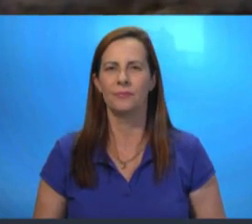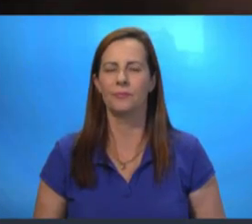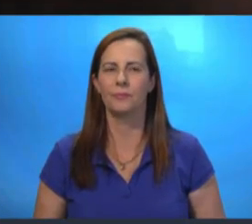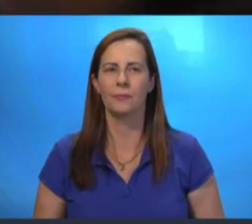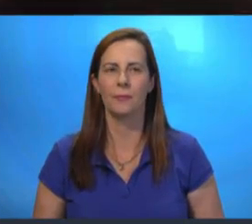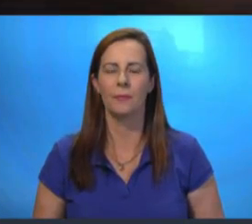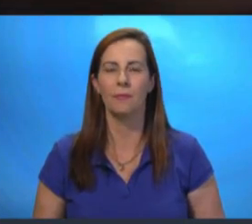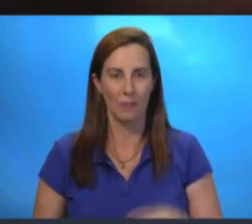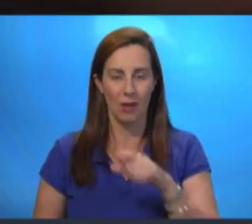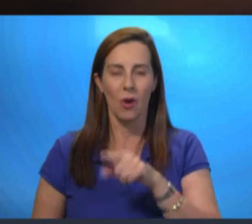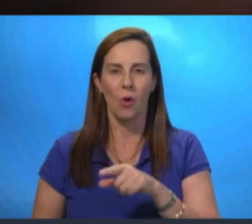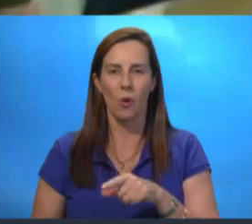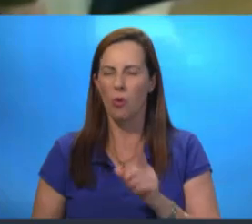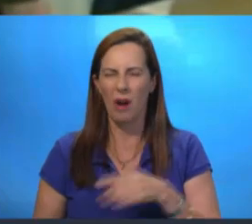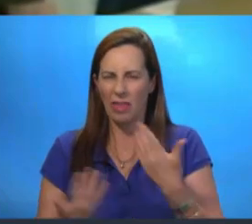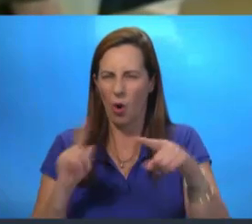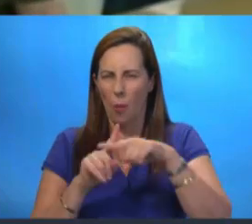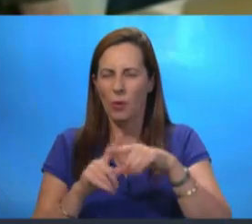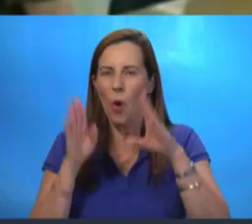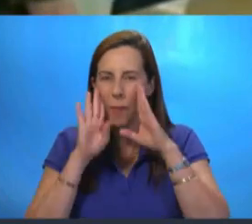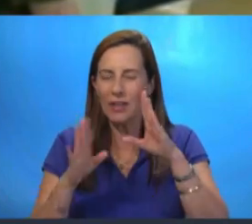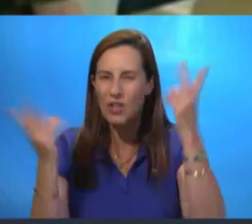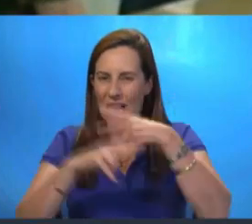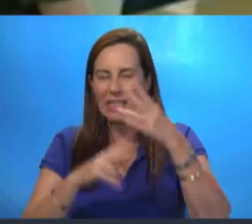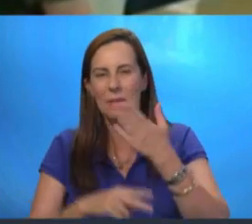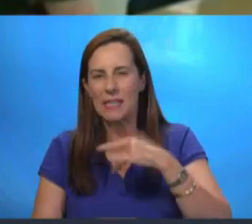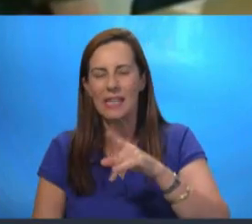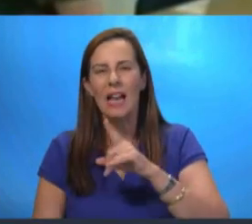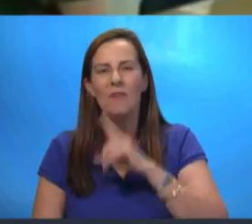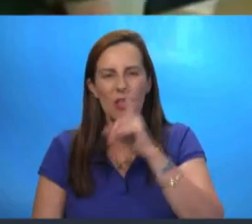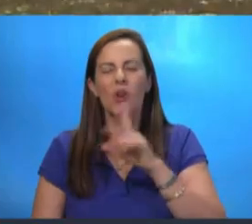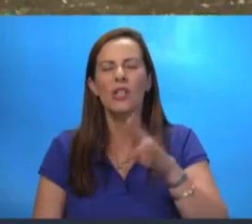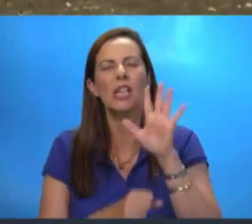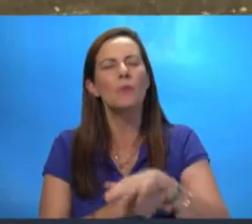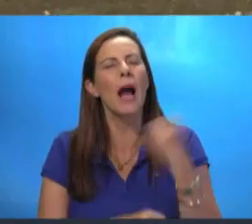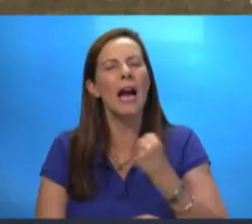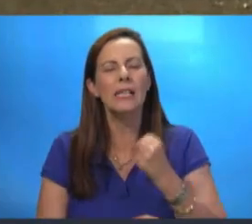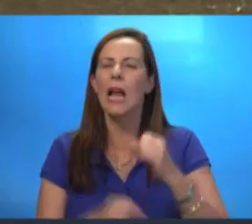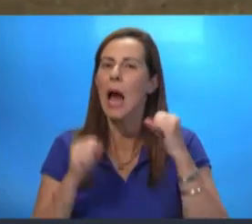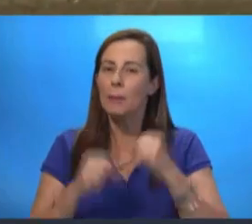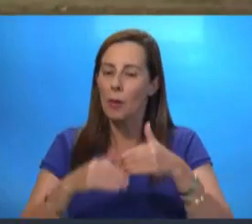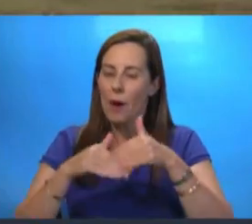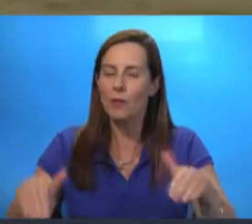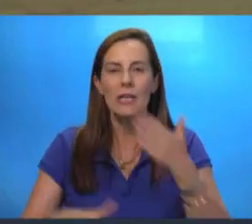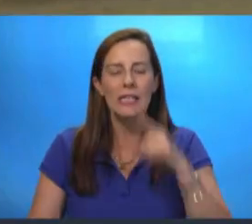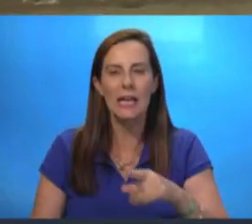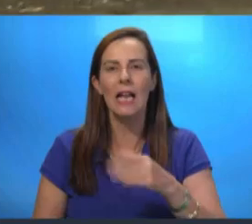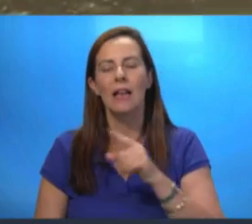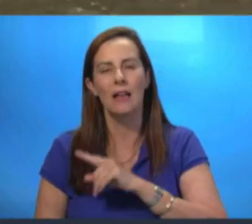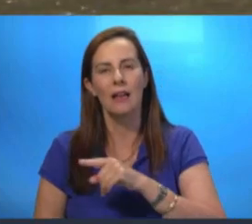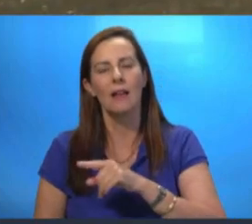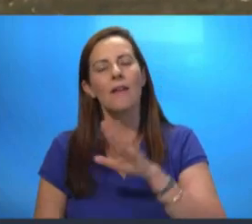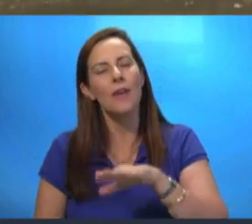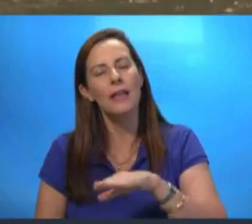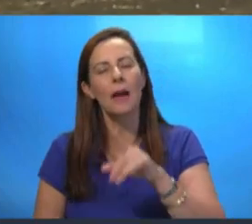סעיד אינו נשמע אופטימי, והוא מאמין שלהבנות בין ישראל לסוריה יהיו השלכות קשות על הביטחון בגבול בין סוריה לישראל ובין סוריה